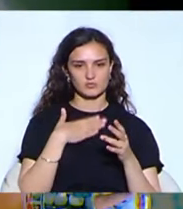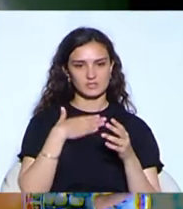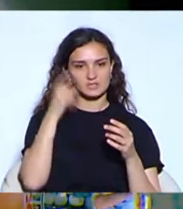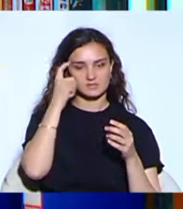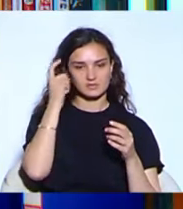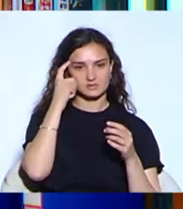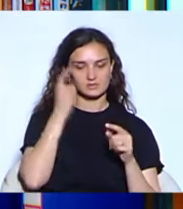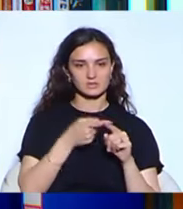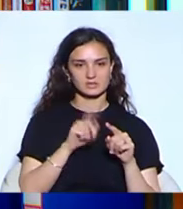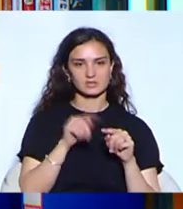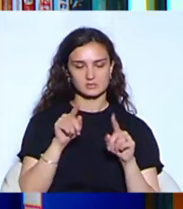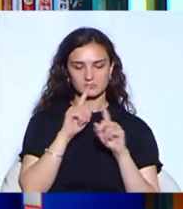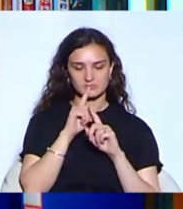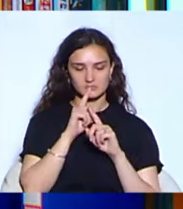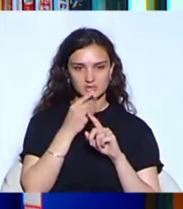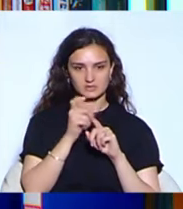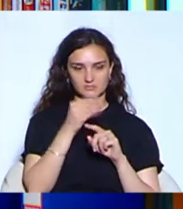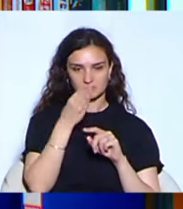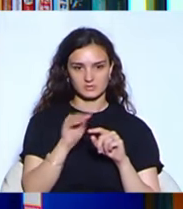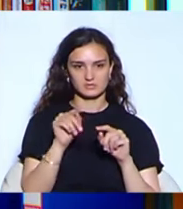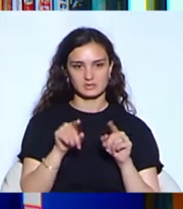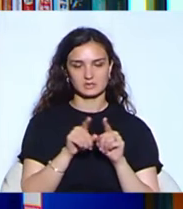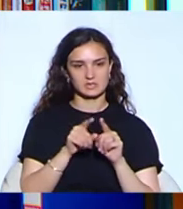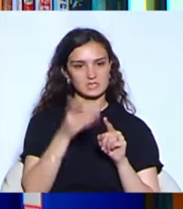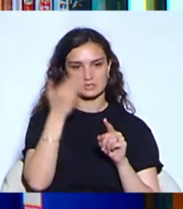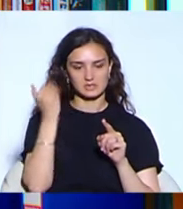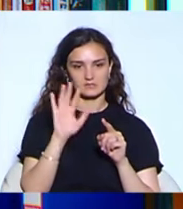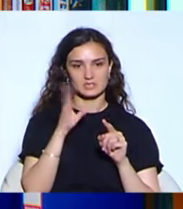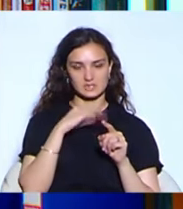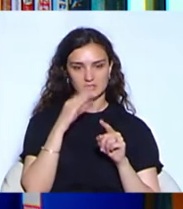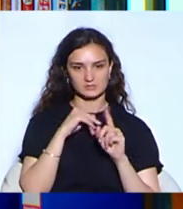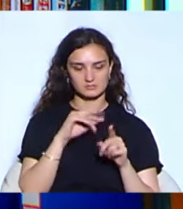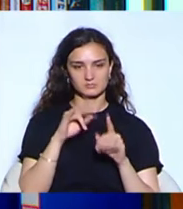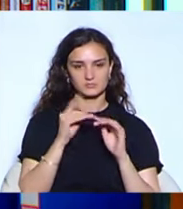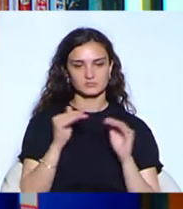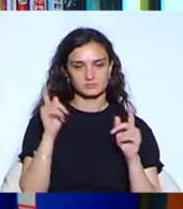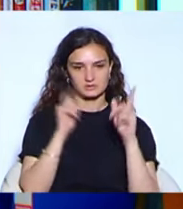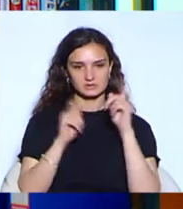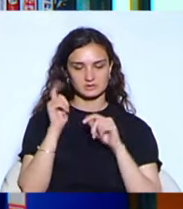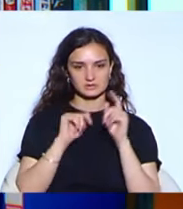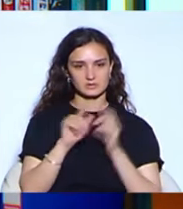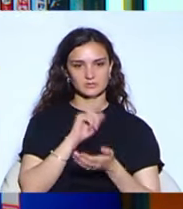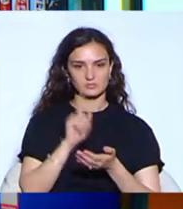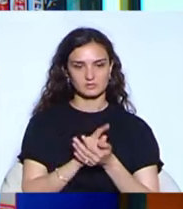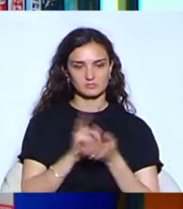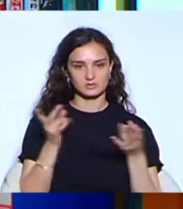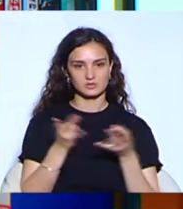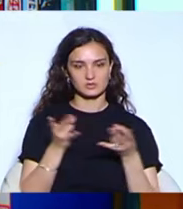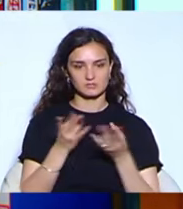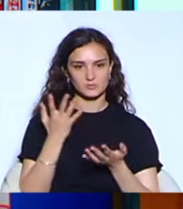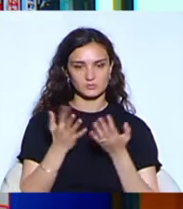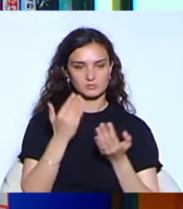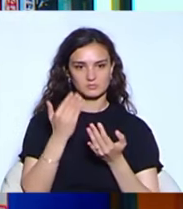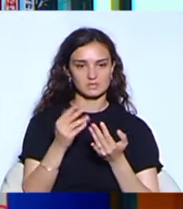ტვინს, გახლავთ იდეალური სწორედ ასეთი ნაზარდები. არ დაგავიწყდეთ წყალი, ბავშვებს რძის ნაწარმი აუცილებლად ჭირდებათ, თუ